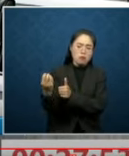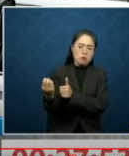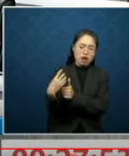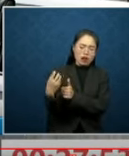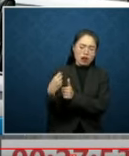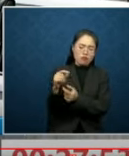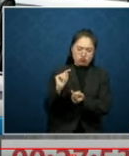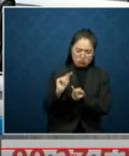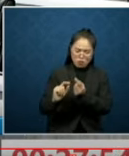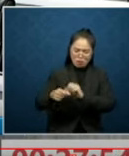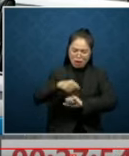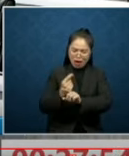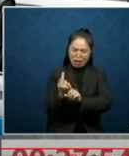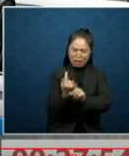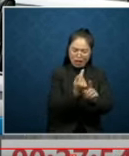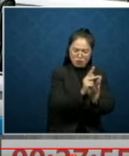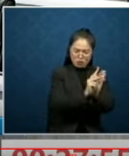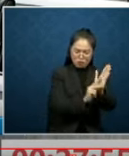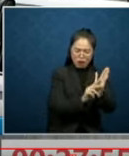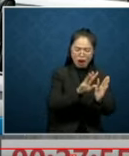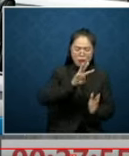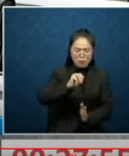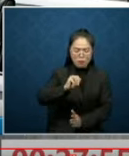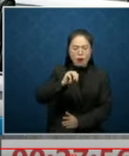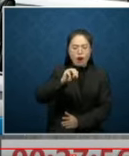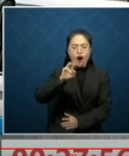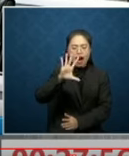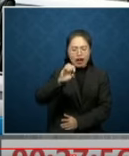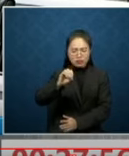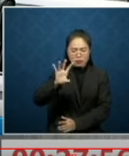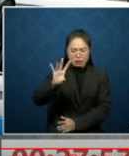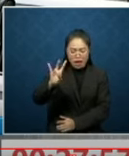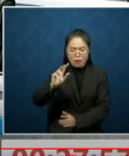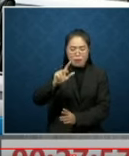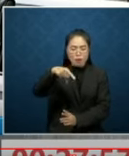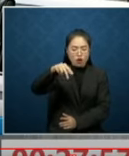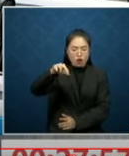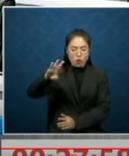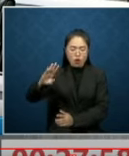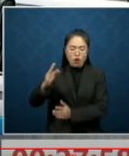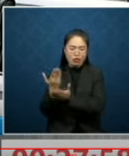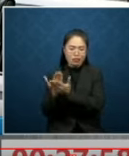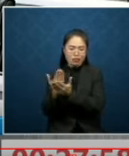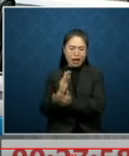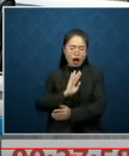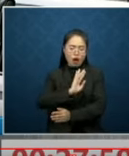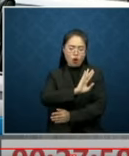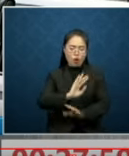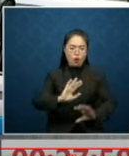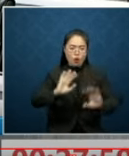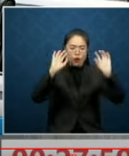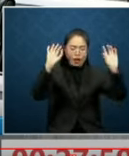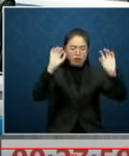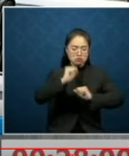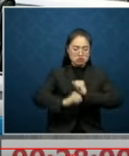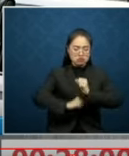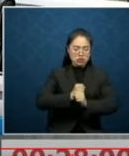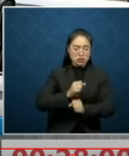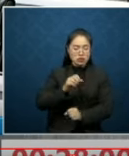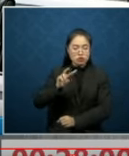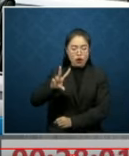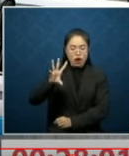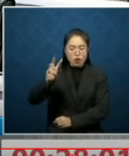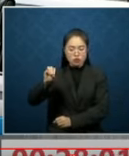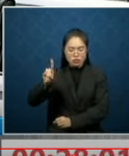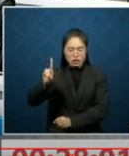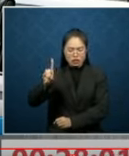ณต้องปฏิบัติตามมาตรา53พ.ร.บ.วินัยการเงินการคลังของรัฐ2561นะคือต้องจำเป็นเร่งด่ว